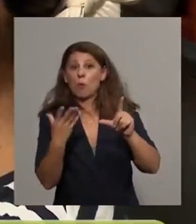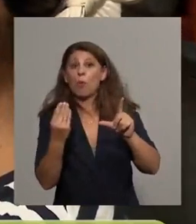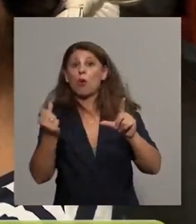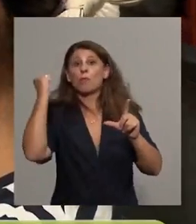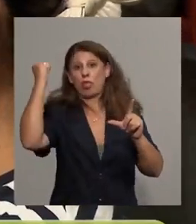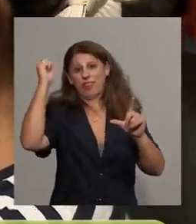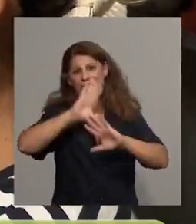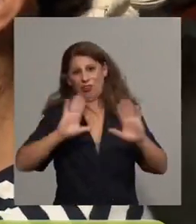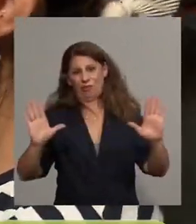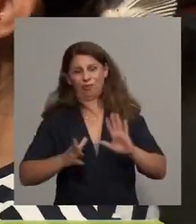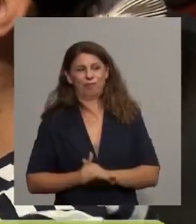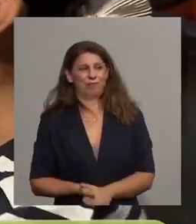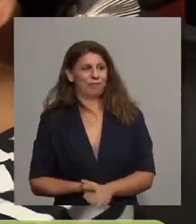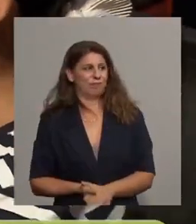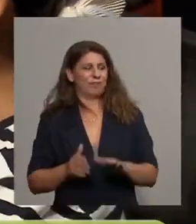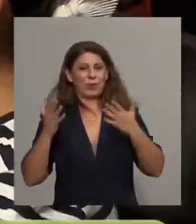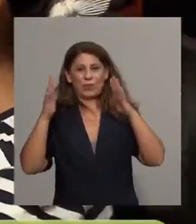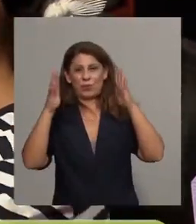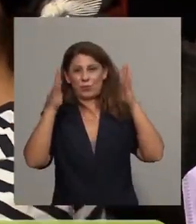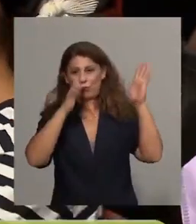πιο δυνατό.